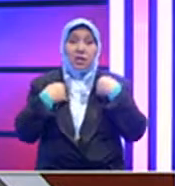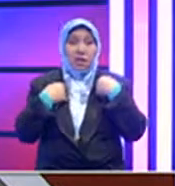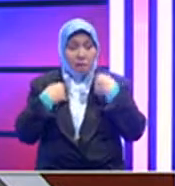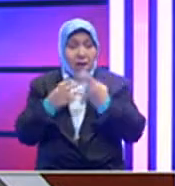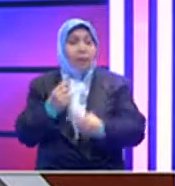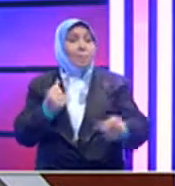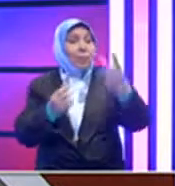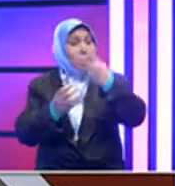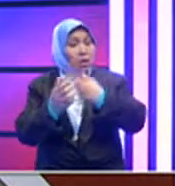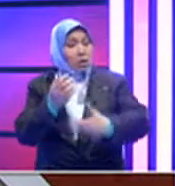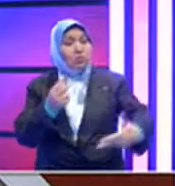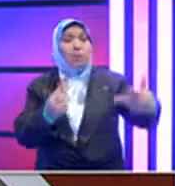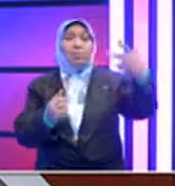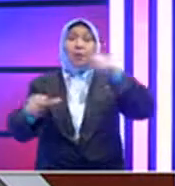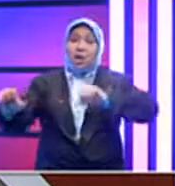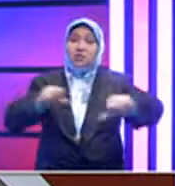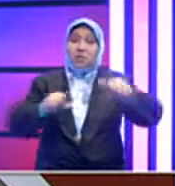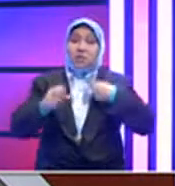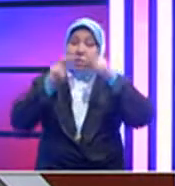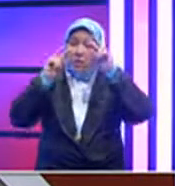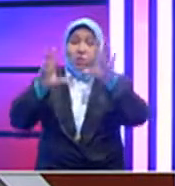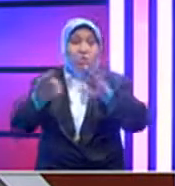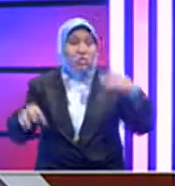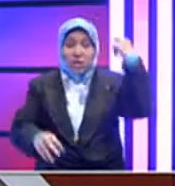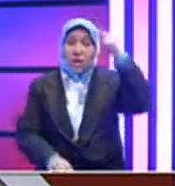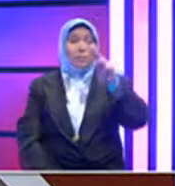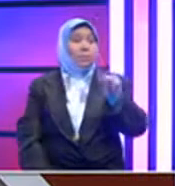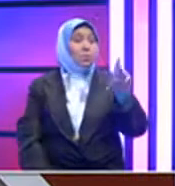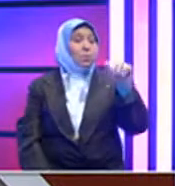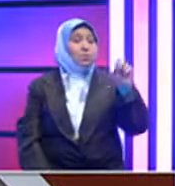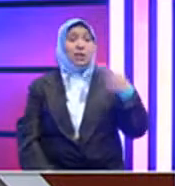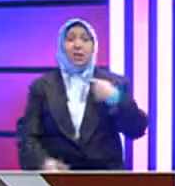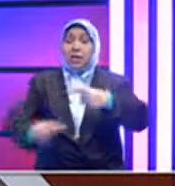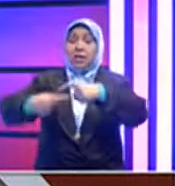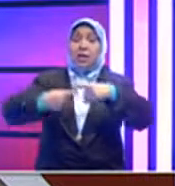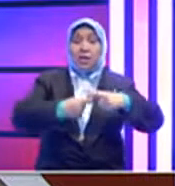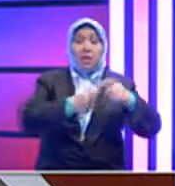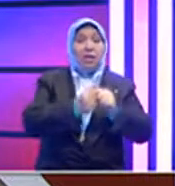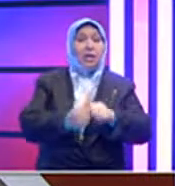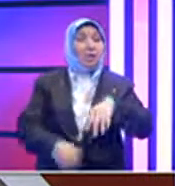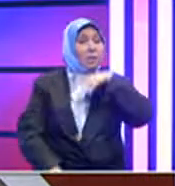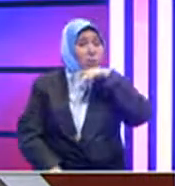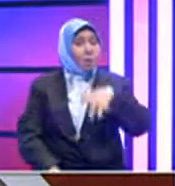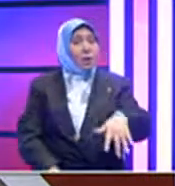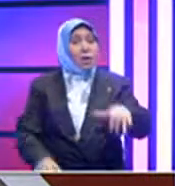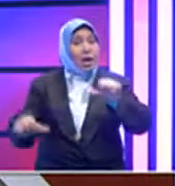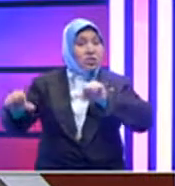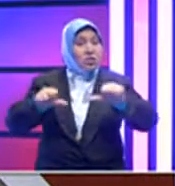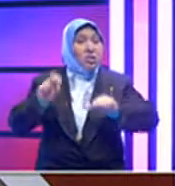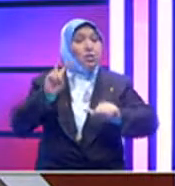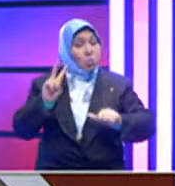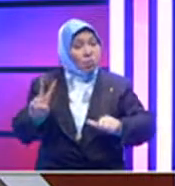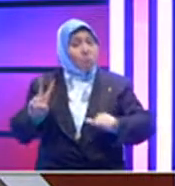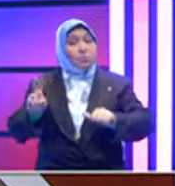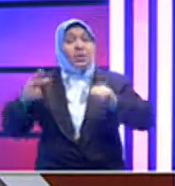tripleks your step reaction maksudnya bilik demo kisah Nabi Musa dan nanti kita kaitkan dengan Nabi Muhammad SAW section yang kedua selokan sedalam